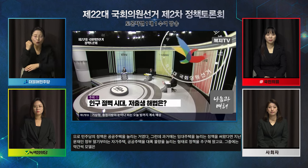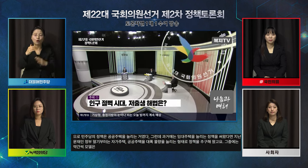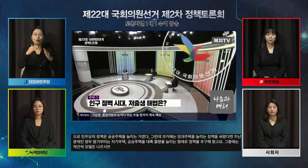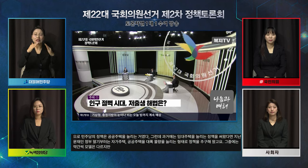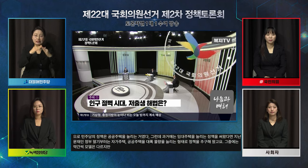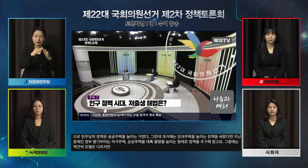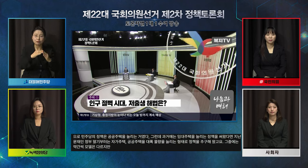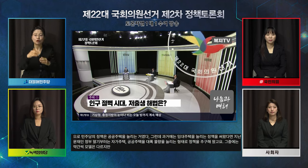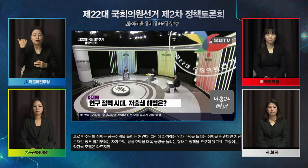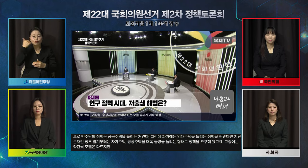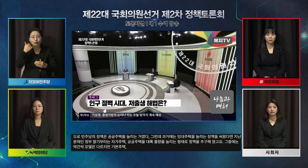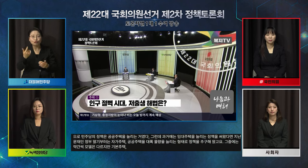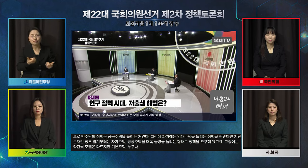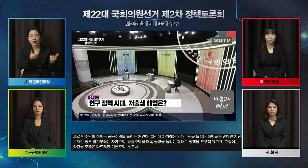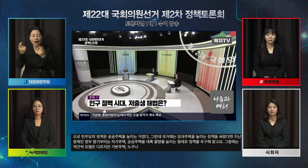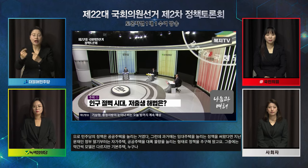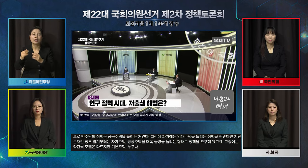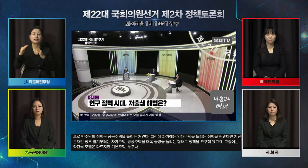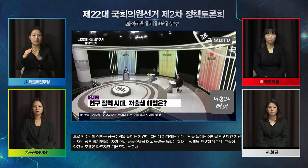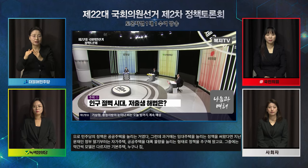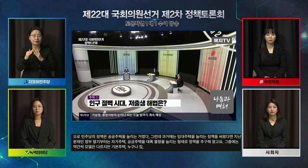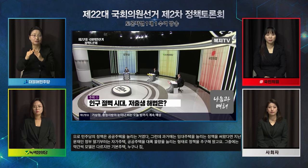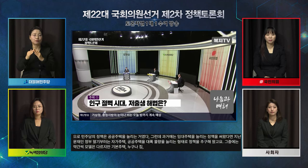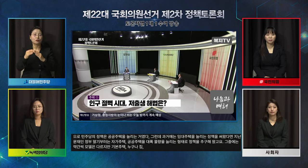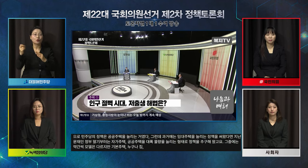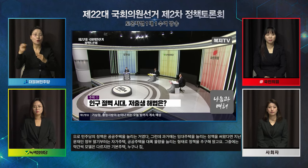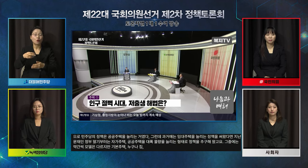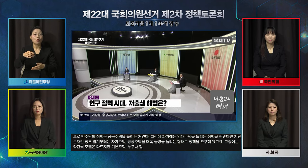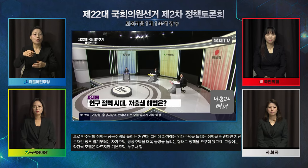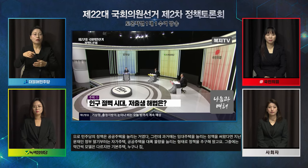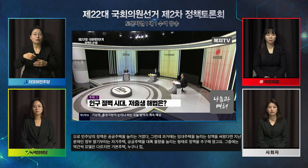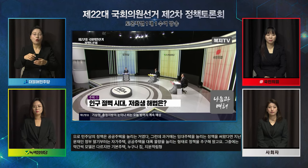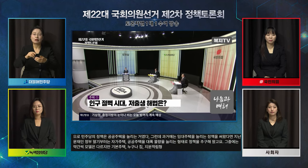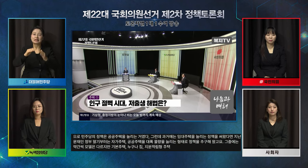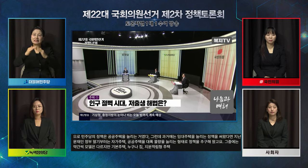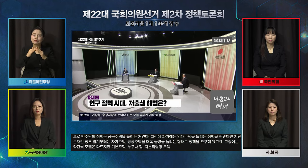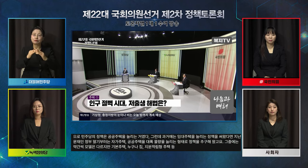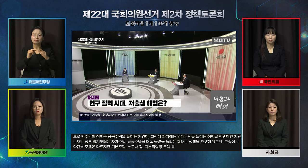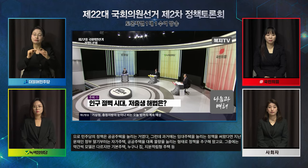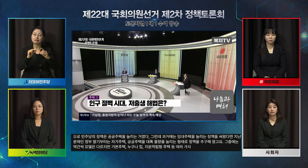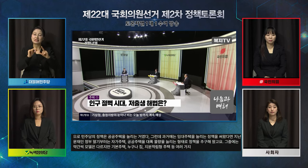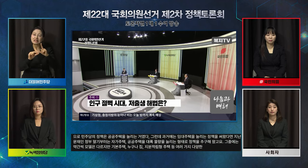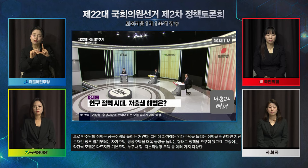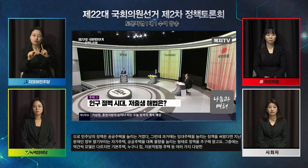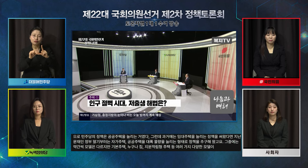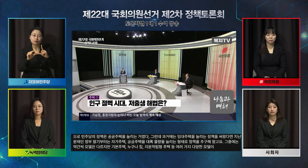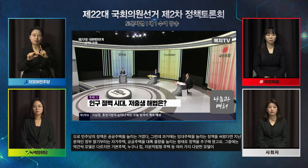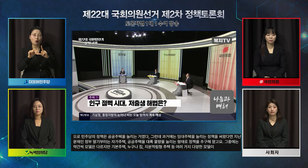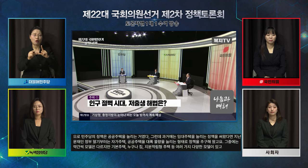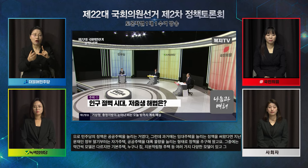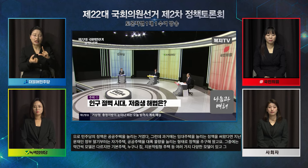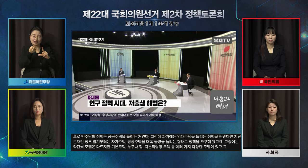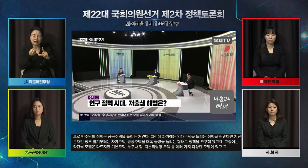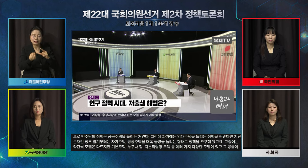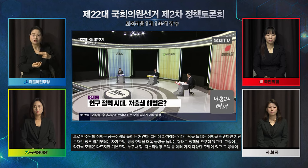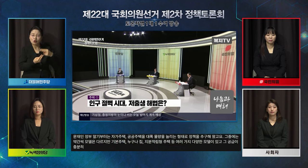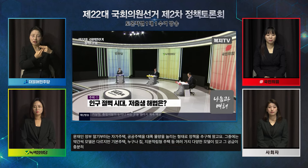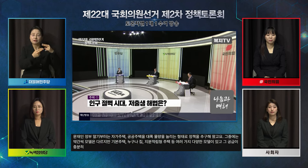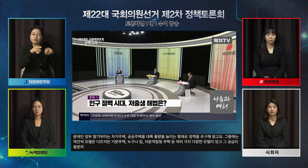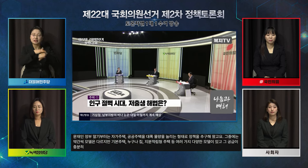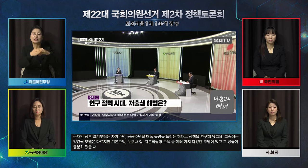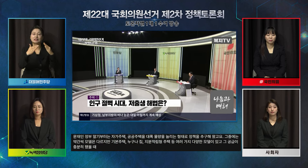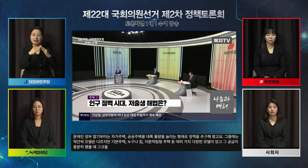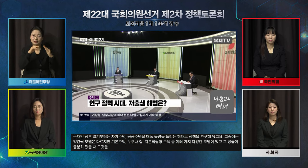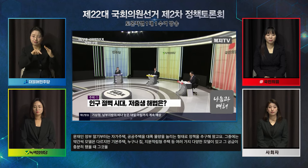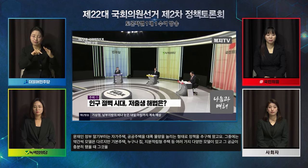누구나 집, 지분정립형 주택 등 여러 가지 다양한 모델이 있고 그 공급이 충분히 됐을 때 그걸